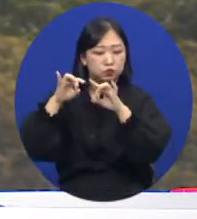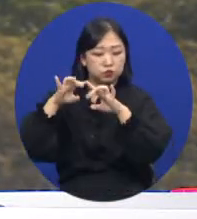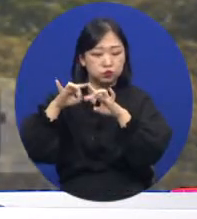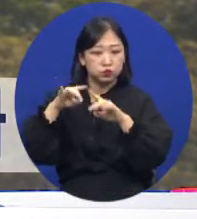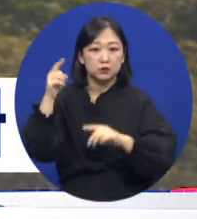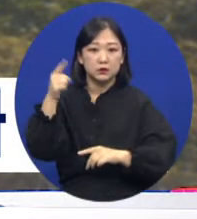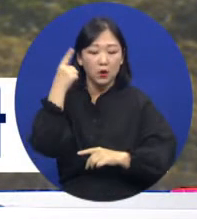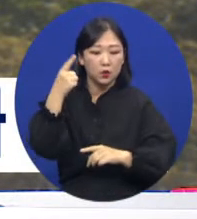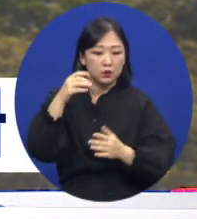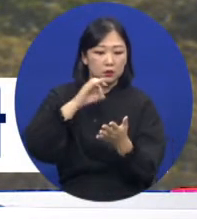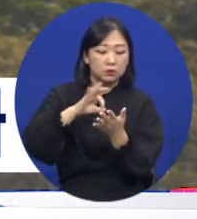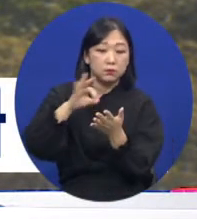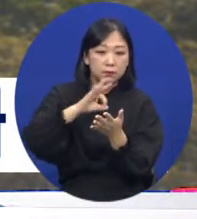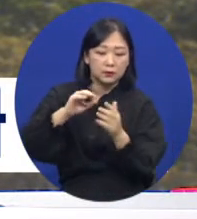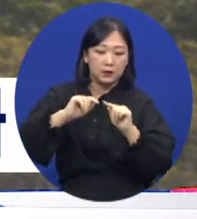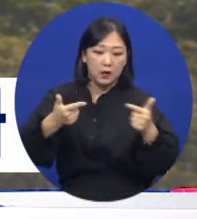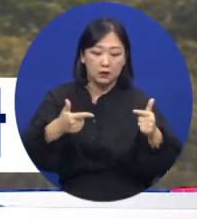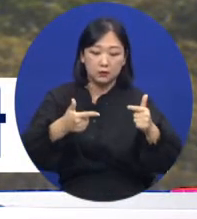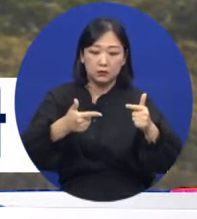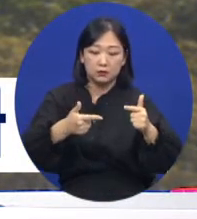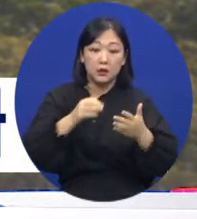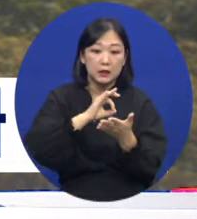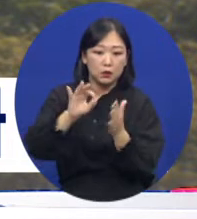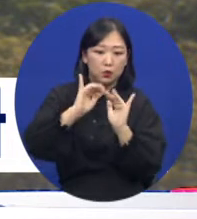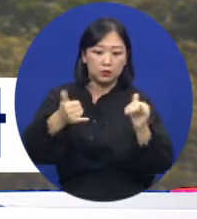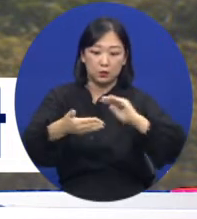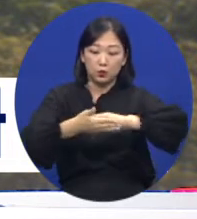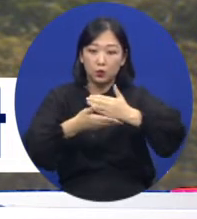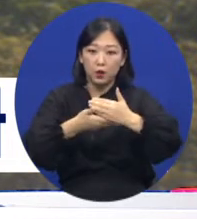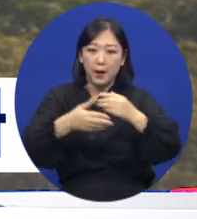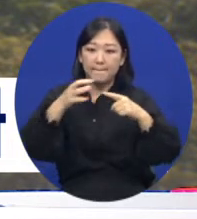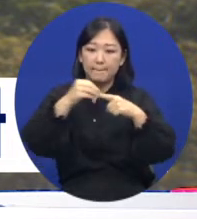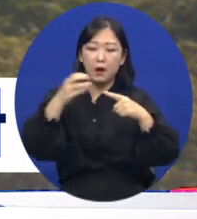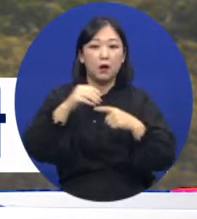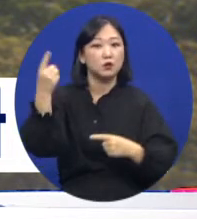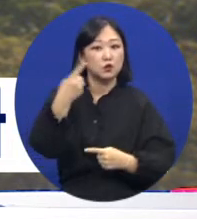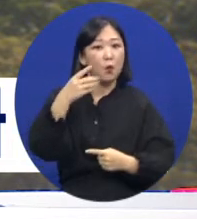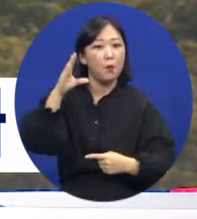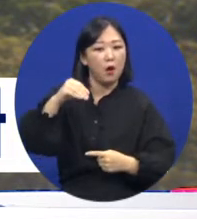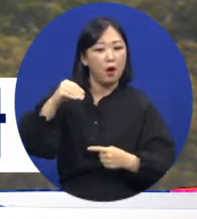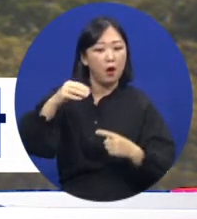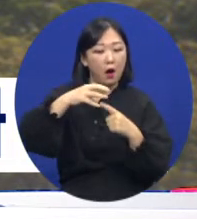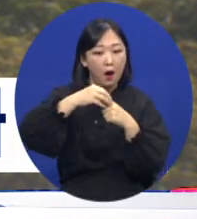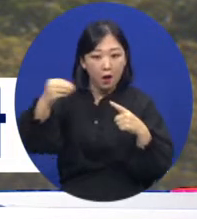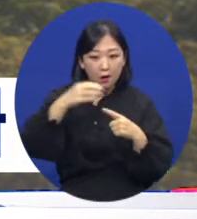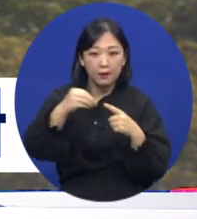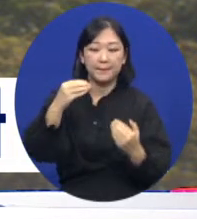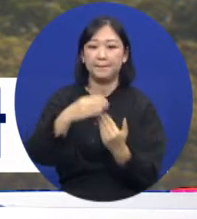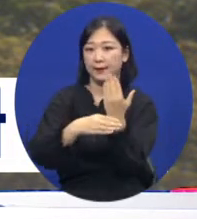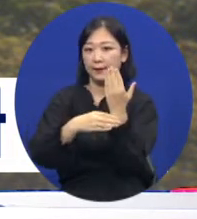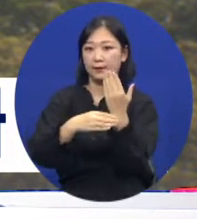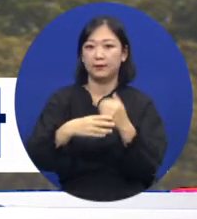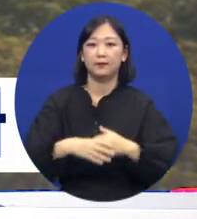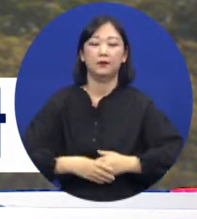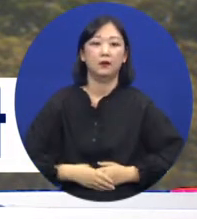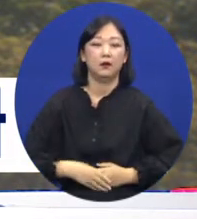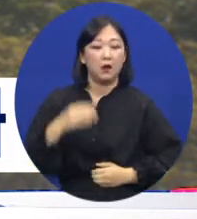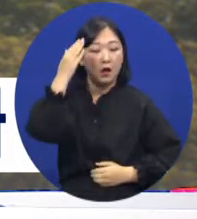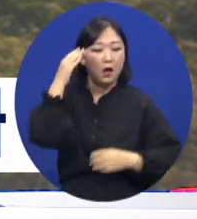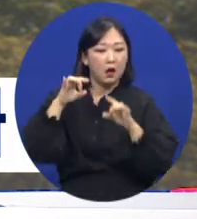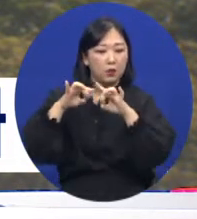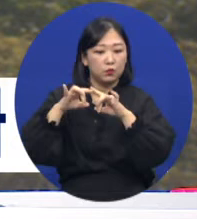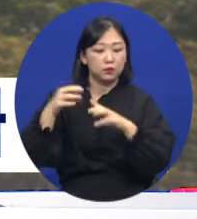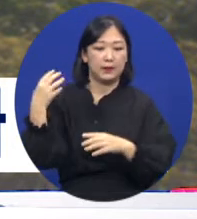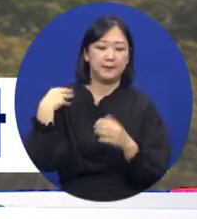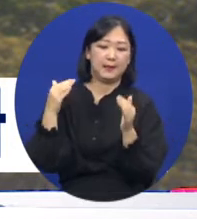한국전력이 전기를 쓰지도 않은 고객의 통장에서 자동이체로 1,000만 원 가까운 요금을 인출하는 일이 벌어졌습니다. 한전은